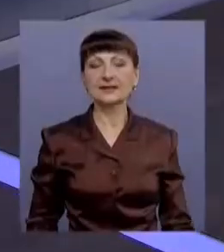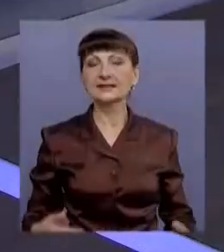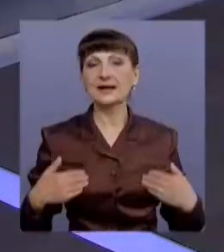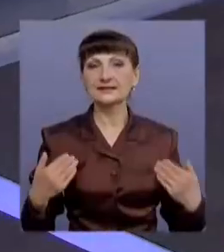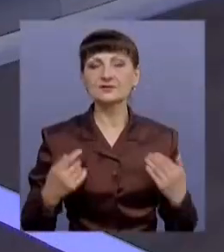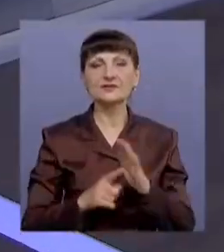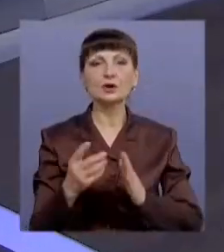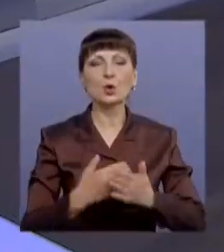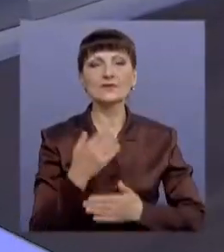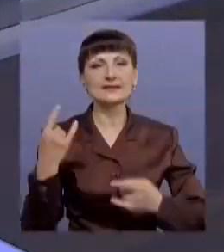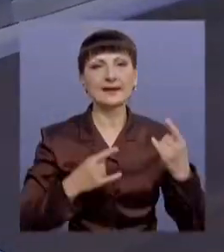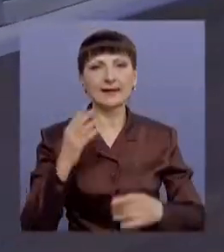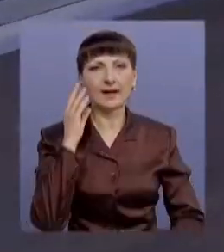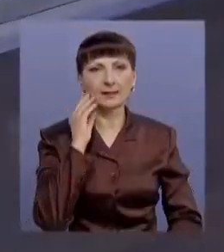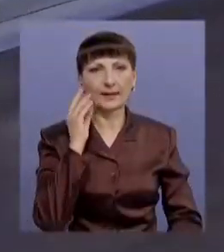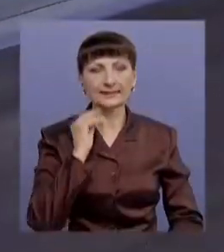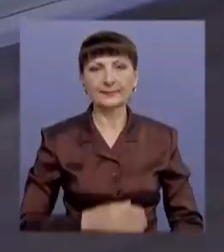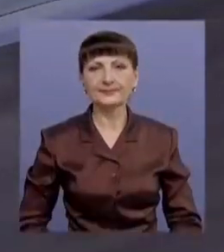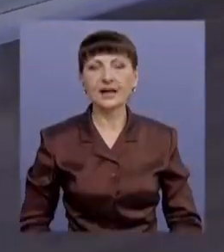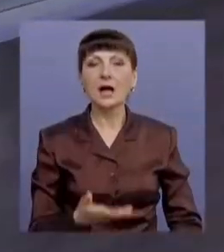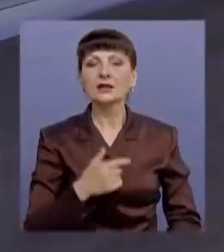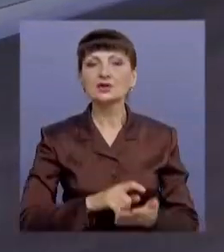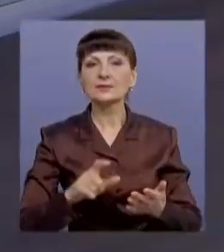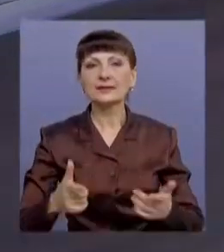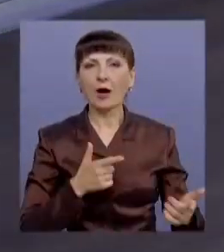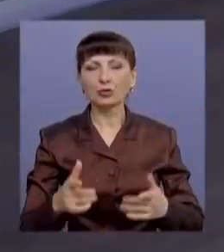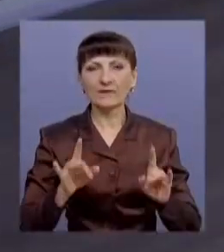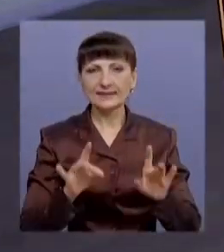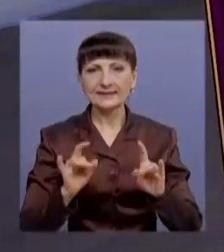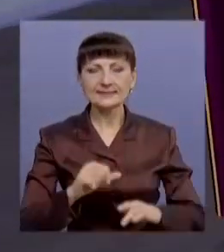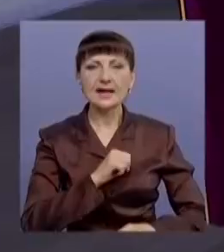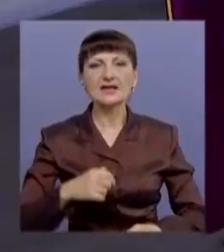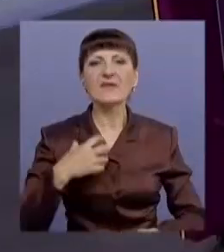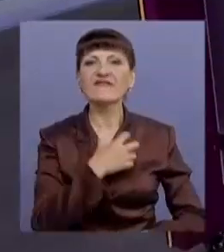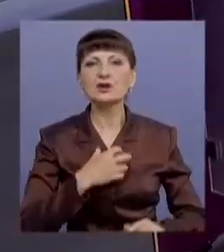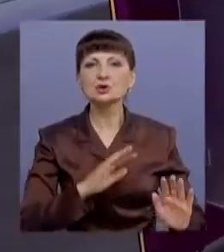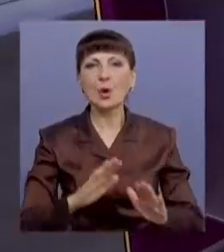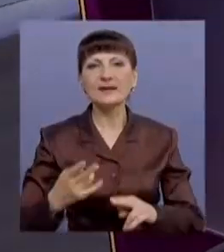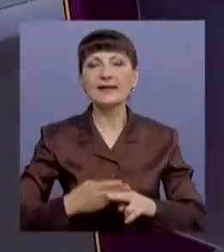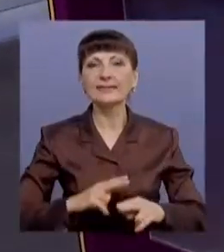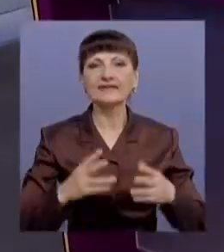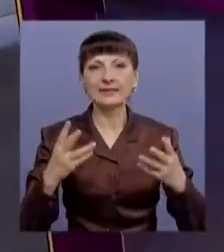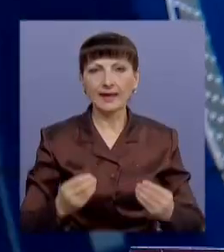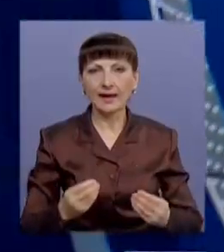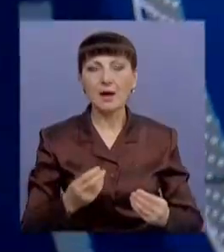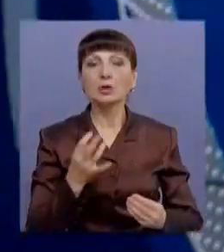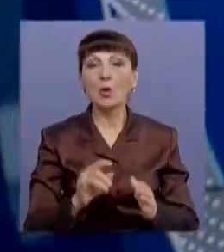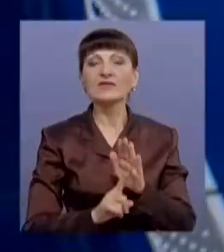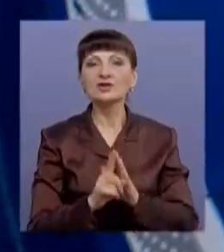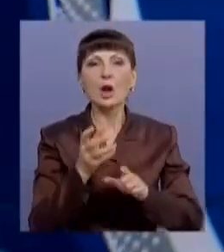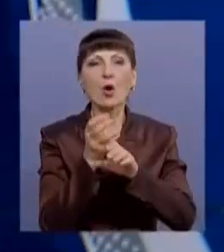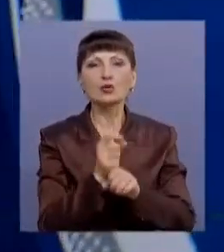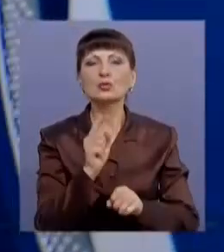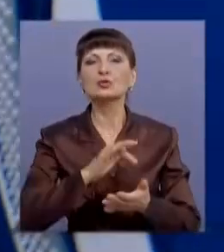Здравствуйте, в эфире новости на телеканале «Алматы». Я Рамина Макаримова и мои коллеги готовы рассказать о самых важных событиях этого дня. Но